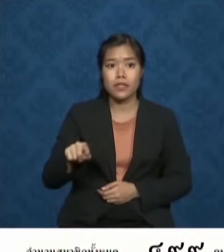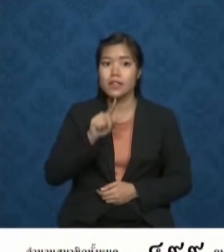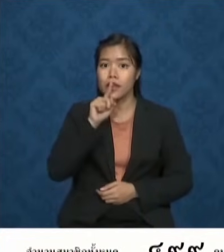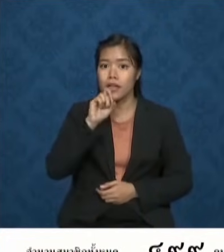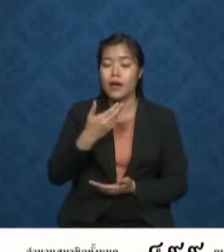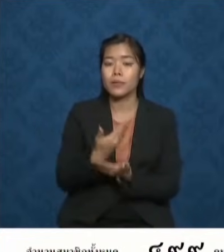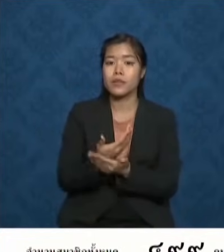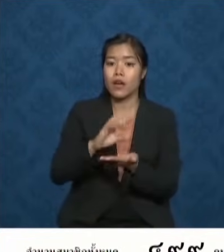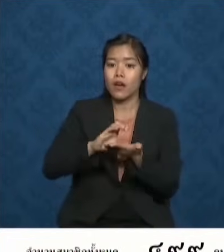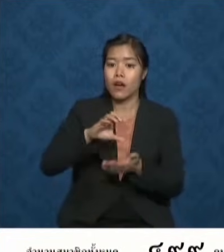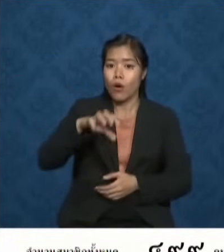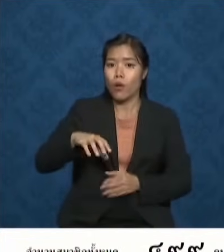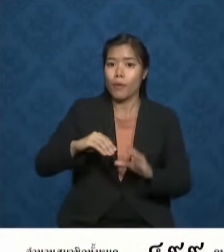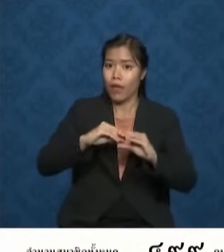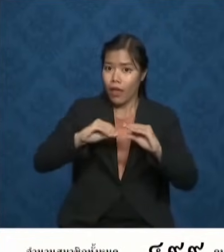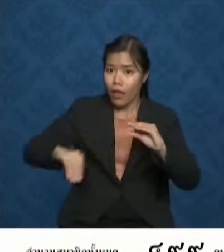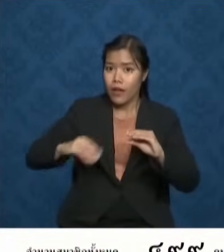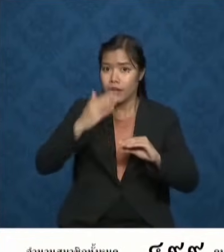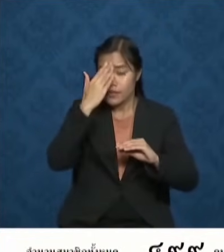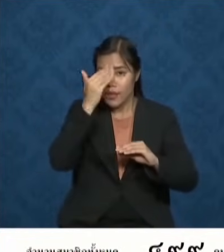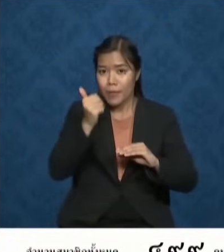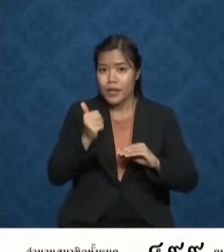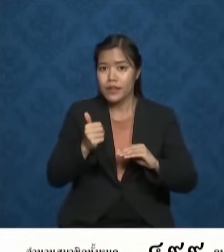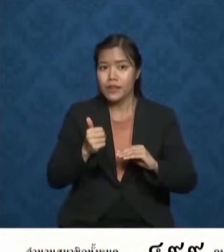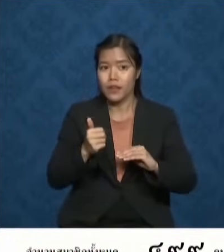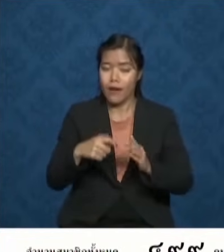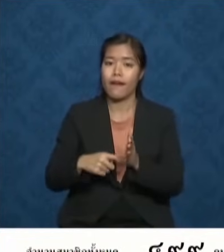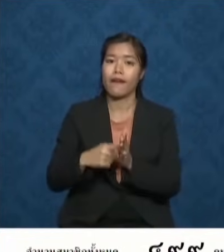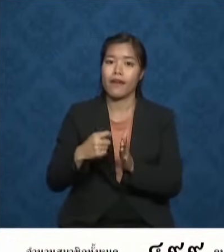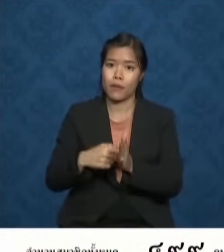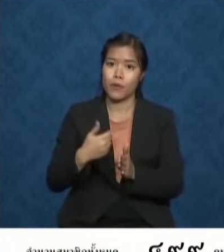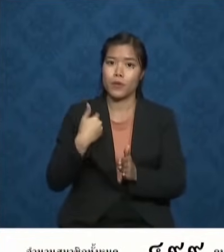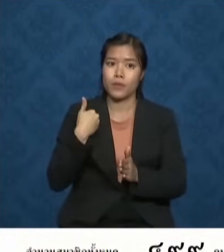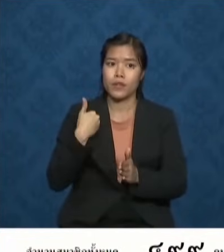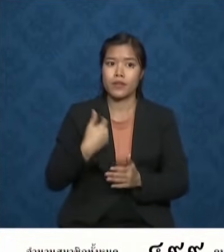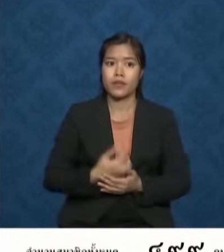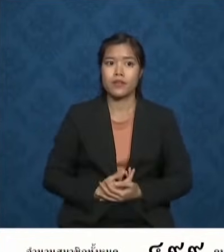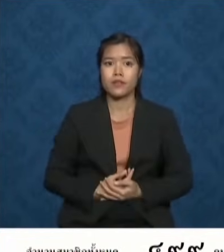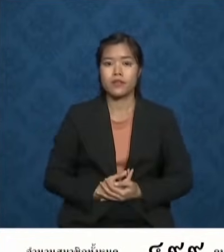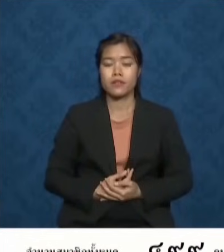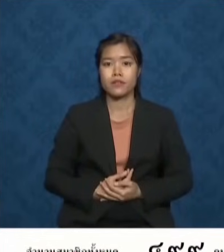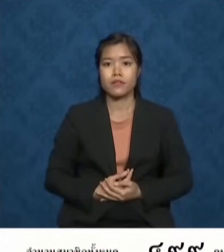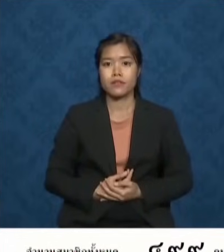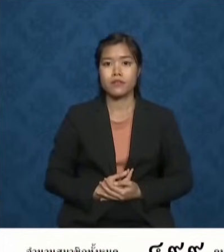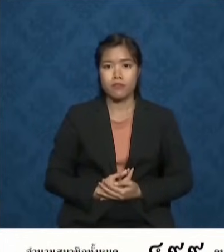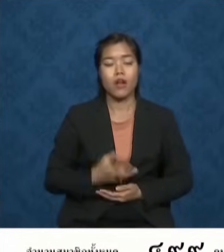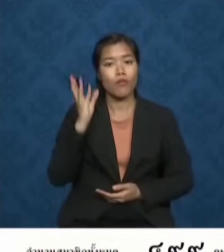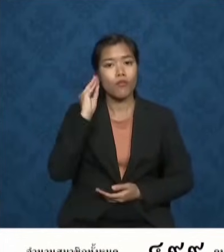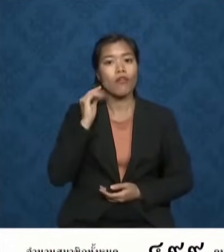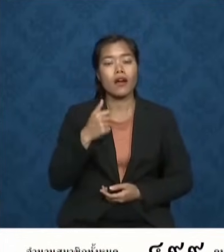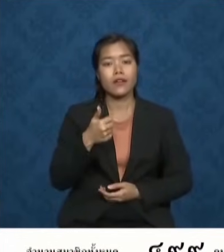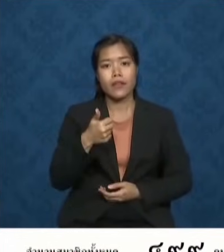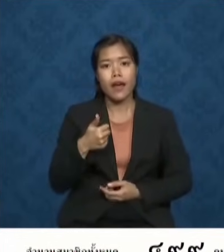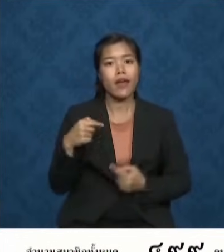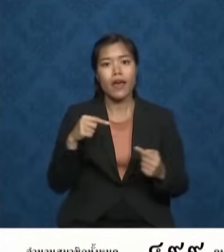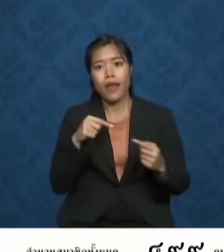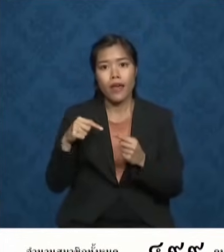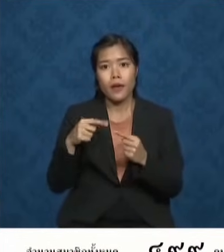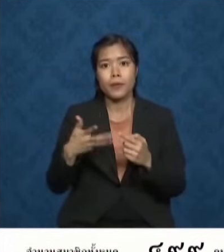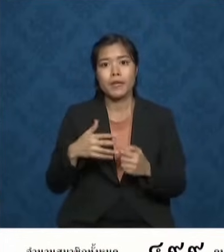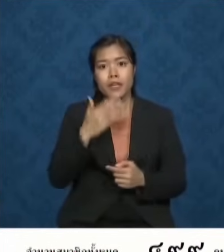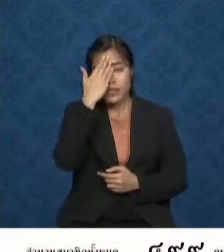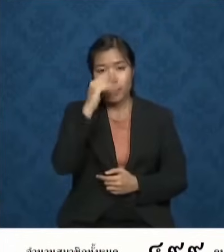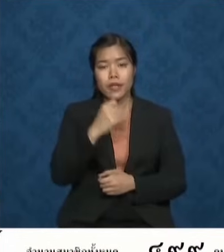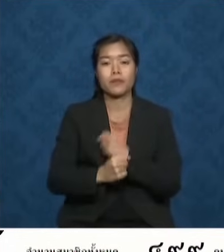ลฟังท่านก็จะเชื่อว่าท่านก็ฟังได้เราก็ฟังได้ก็ไม่เถียงเพราะอะไรรู้ไหมครับก็ปี67